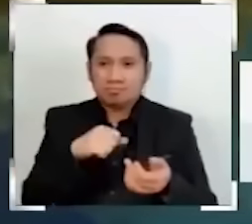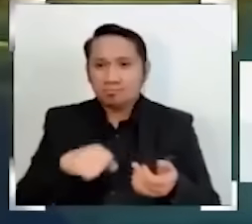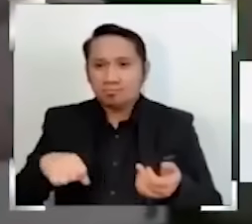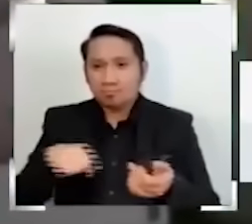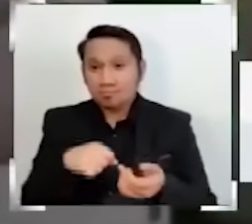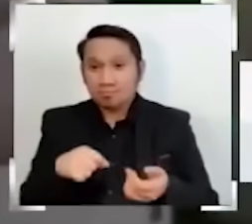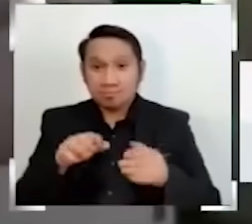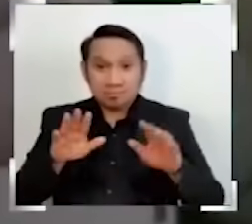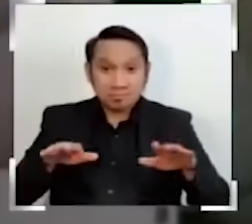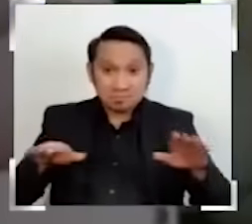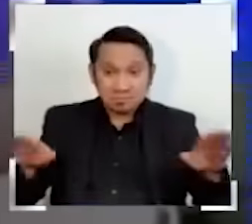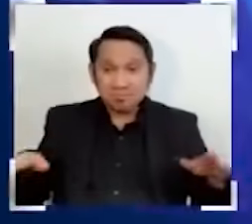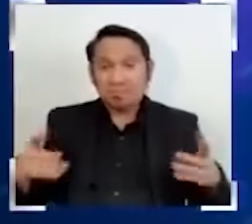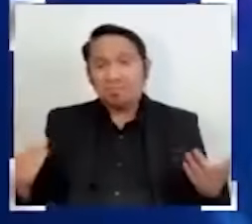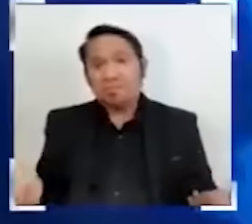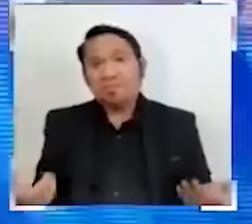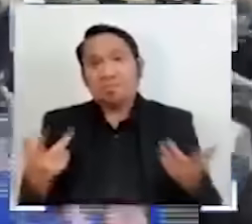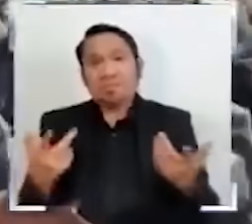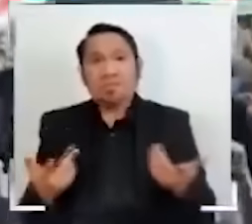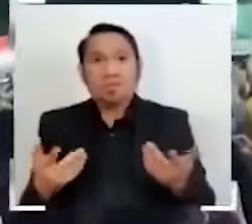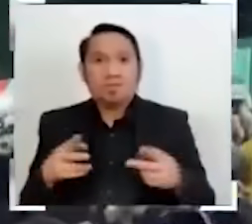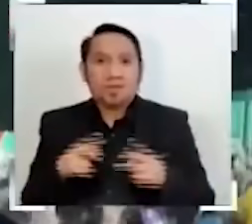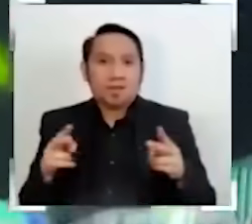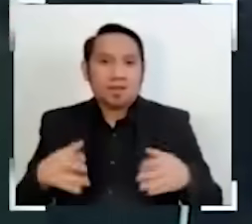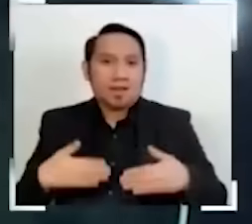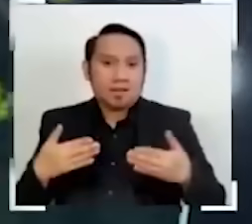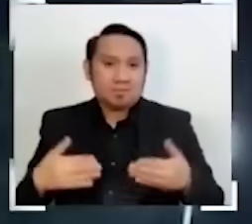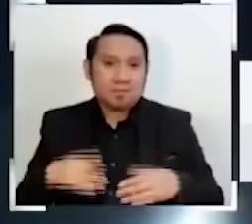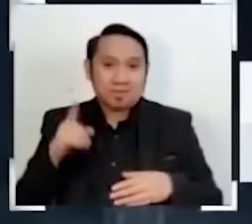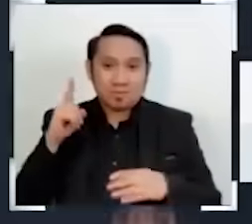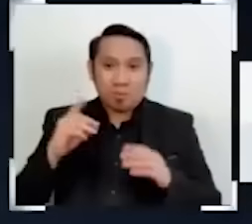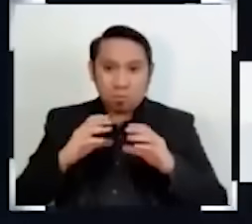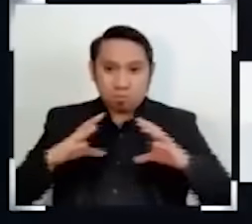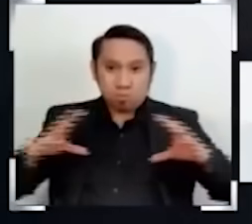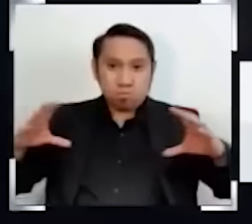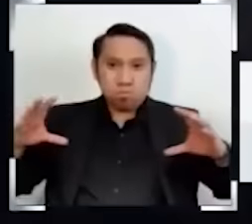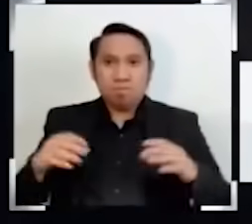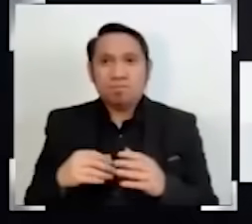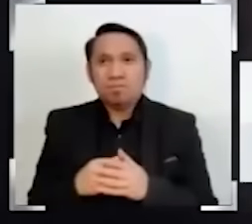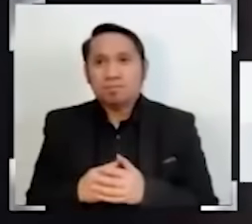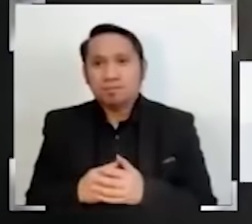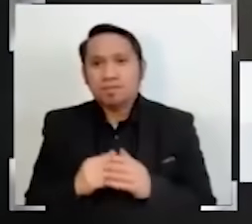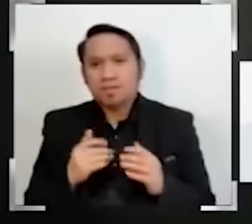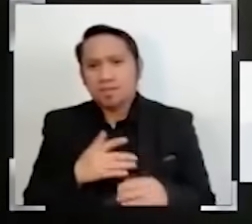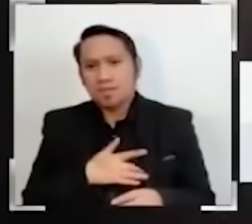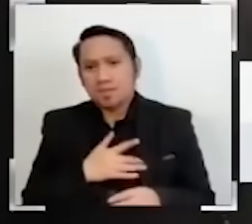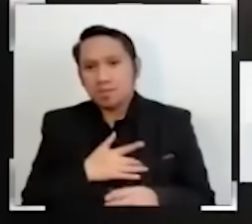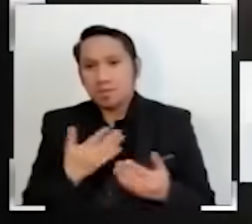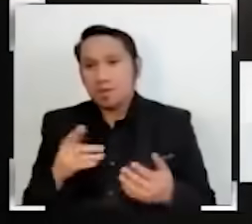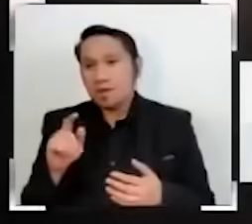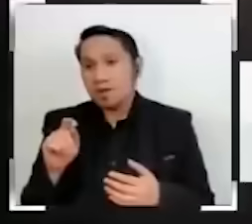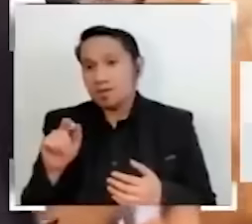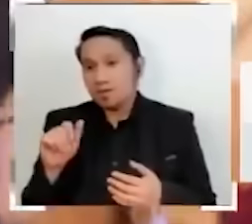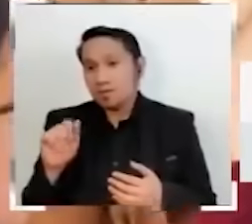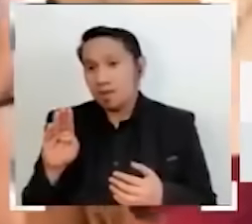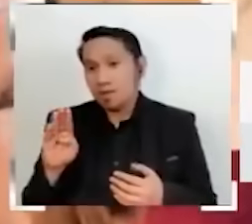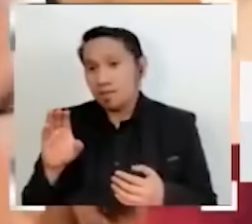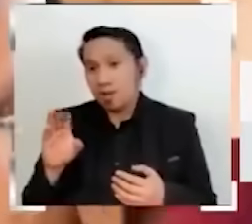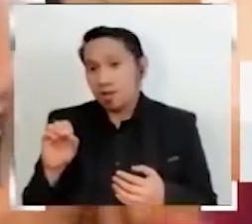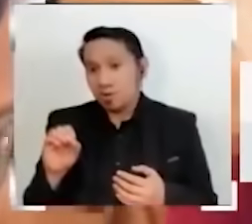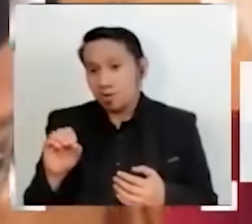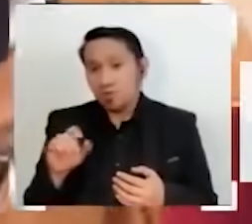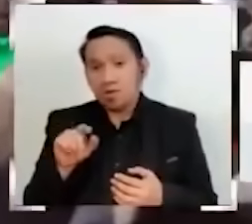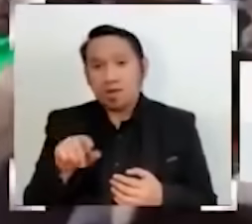sa inflatable castle. Ramdam na rin ang Pasko sa Tabaco Albay matapos pailawan ang